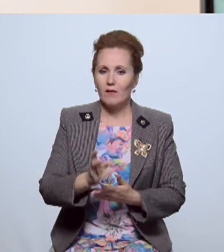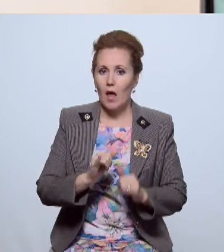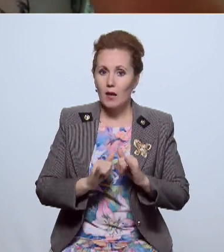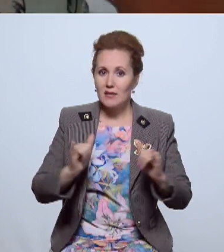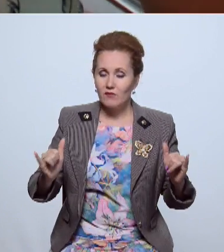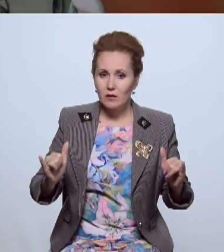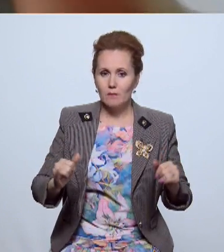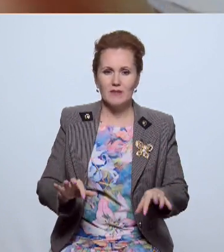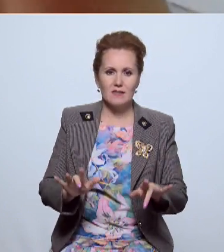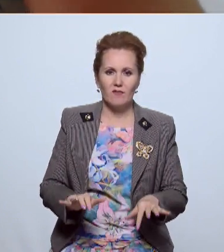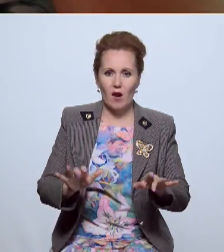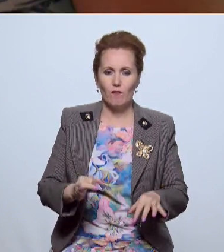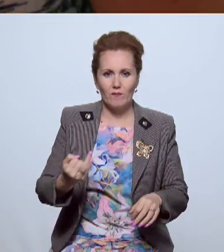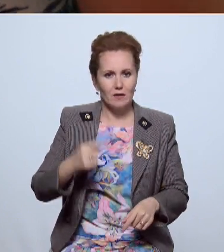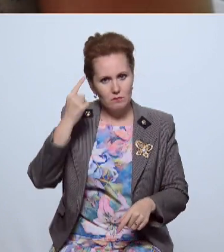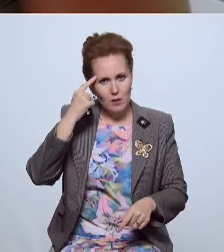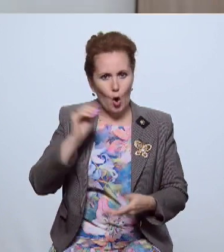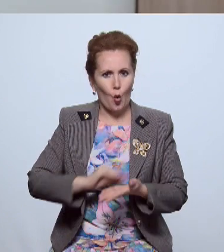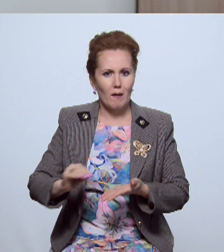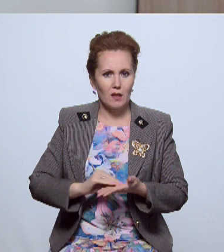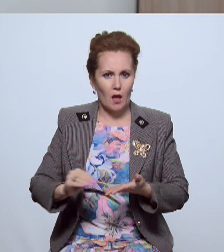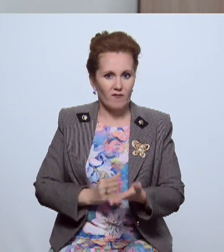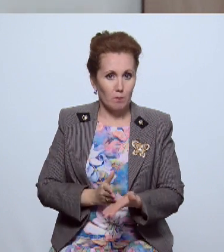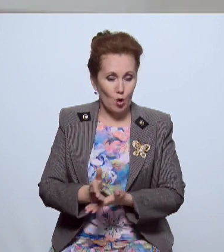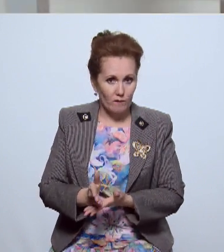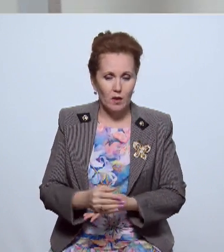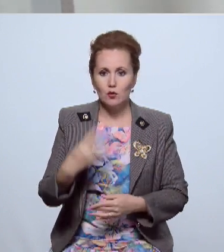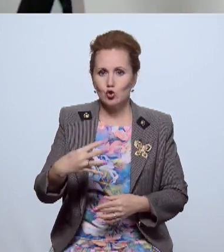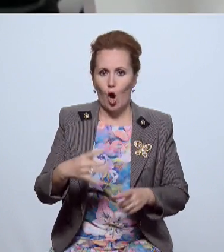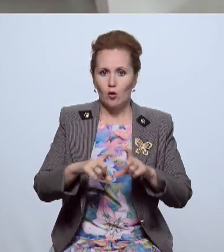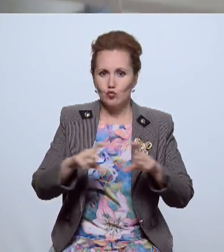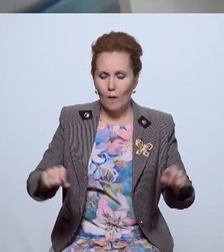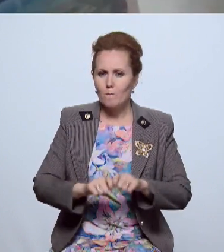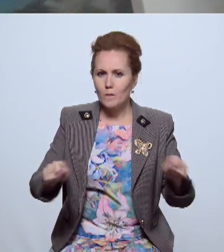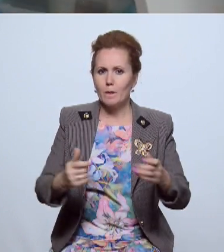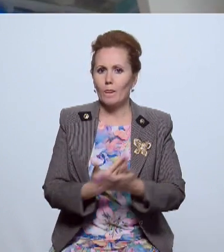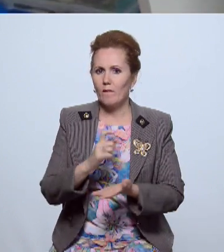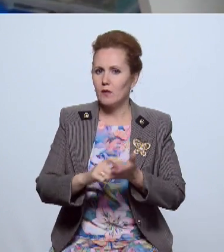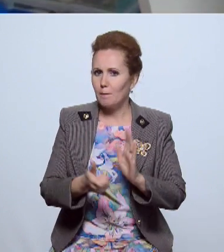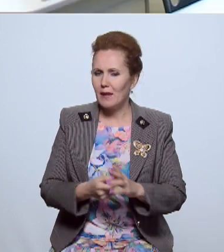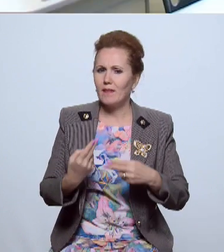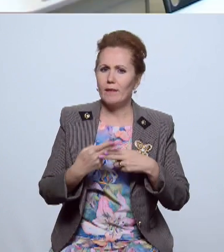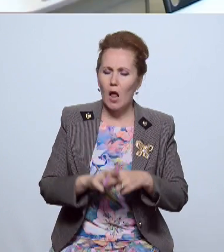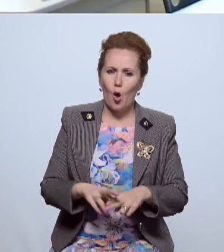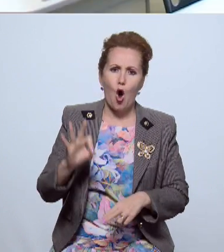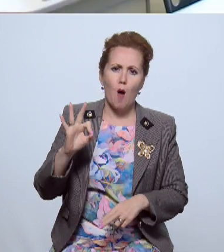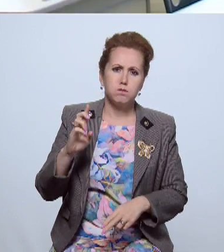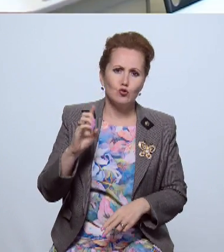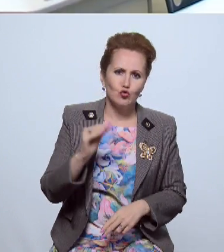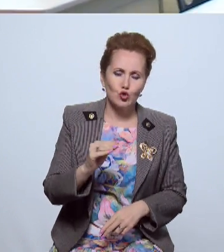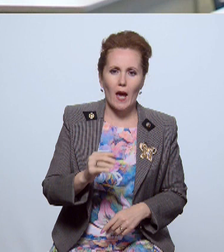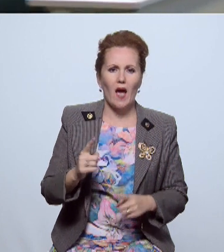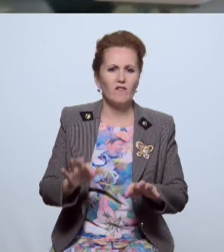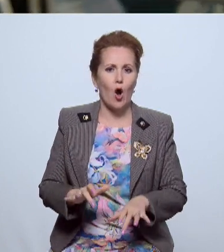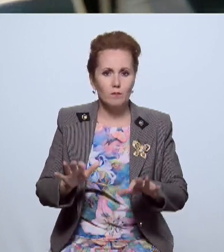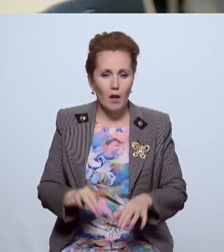гуманитарного профилей. В 42 школах республики за последние 2 года созданы новые кабинеты технологии, ОБЖ, информатики,